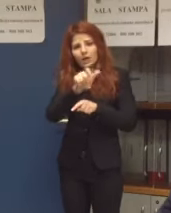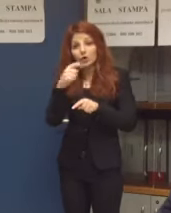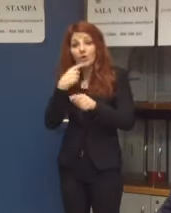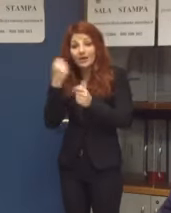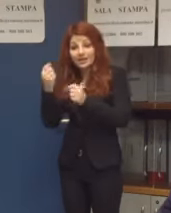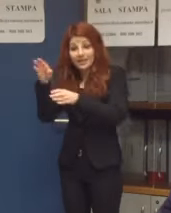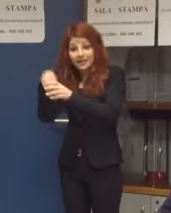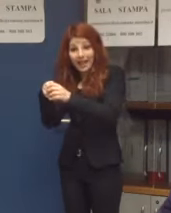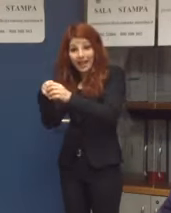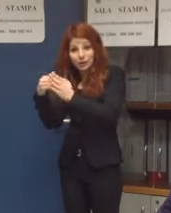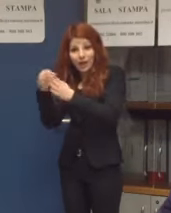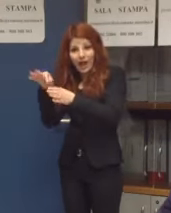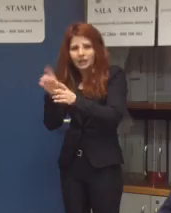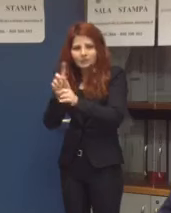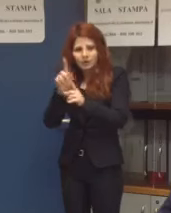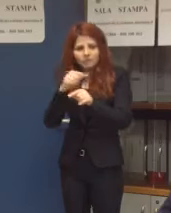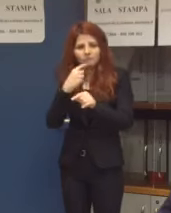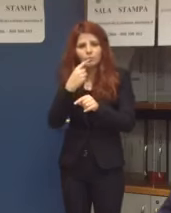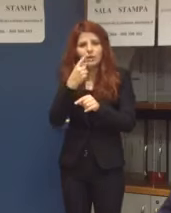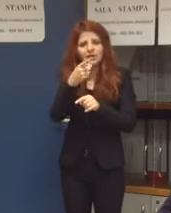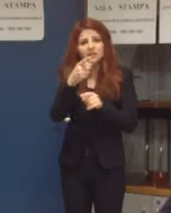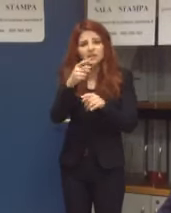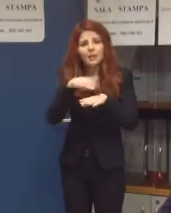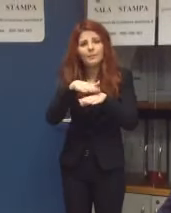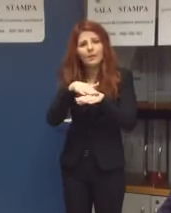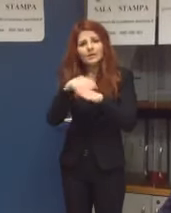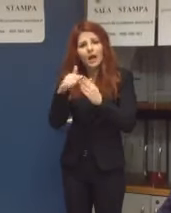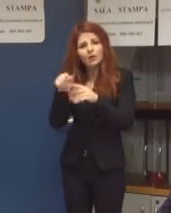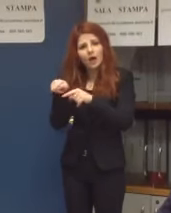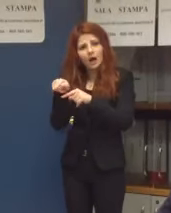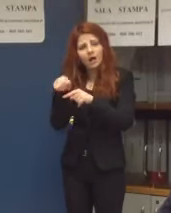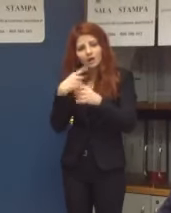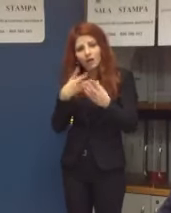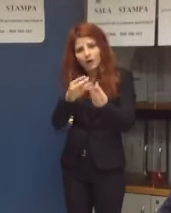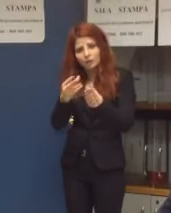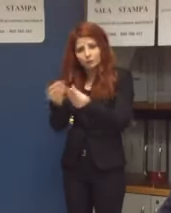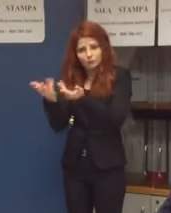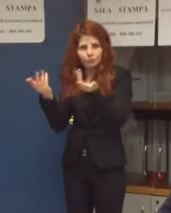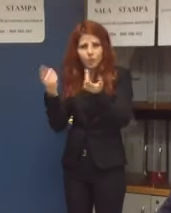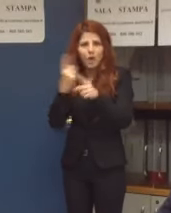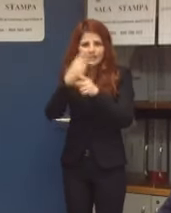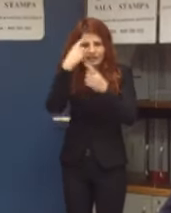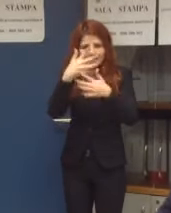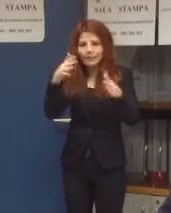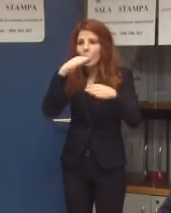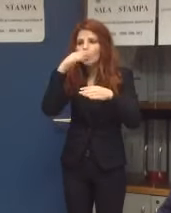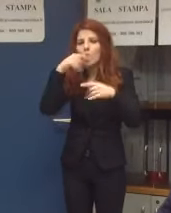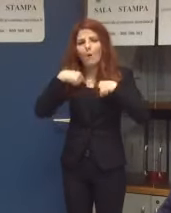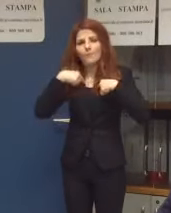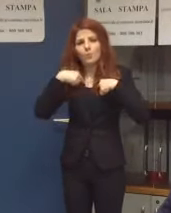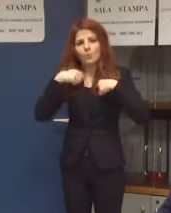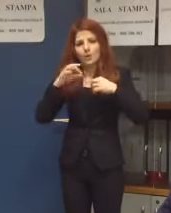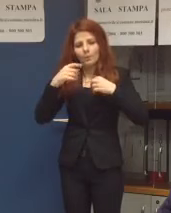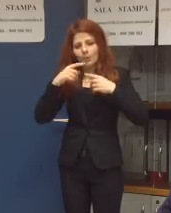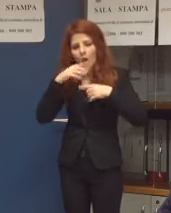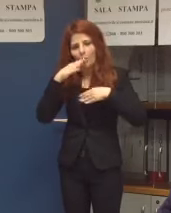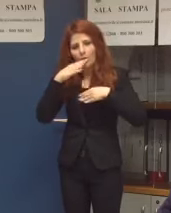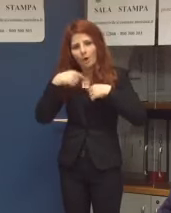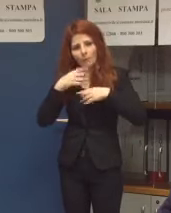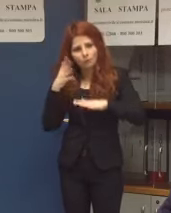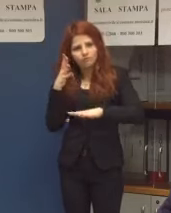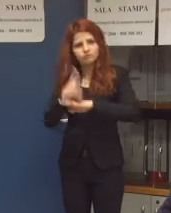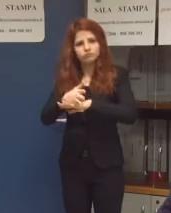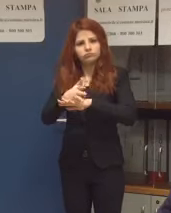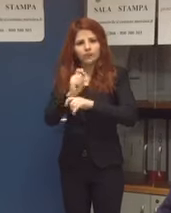aiuto, perché dovete sapere voi che in questo caso è il comune che interviene e paga, quindi stiamo anche studiando quella che è la misura da